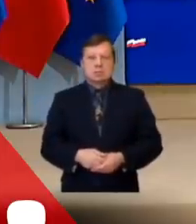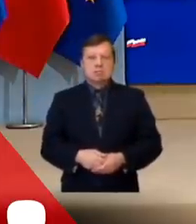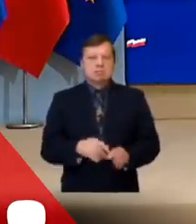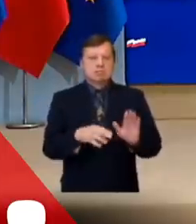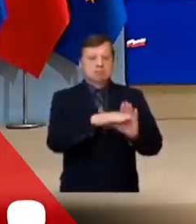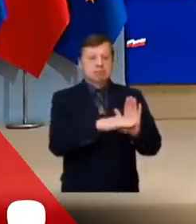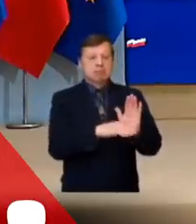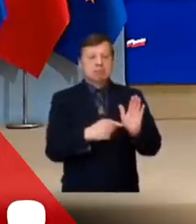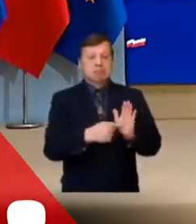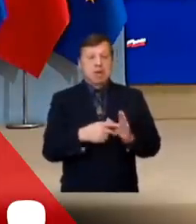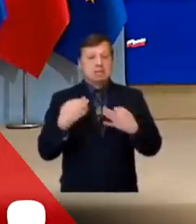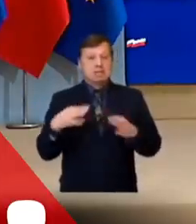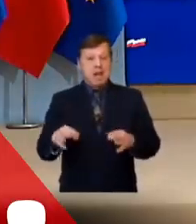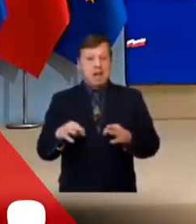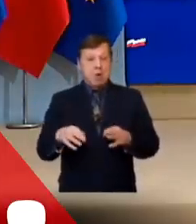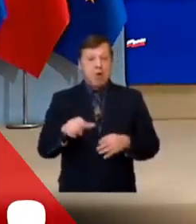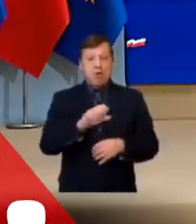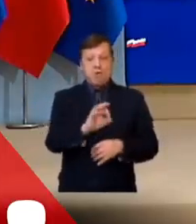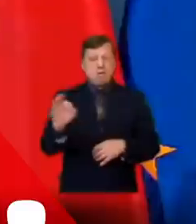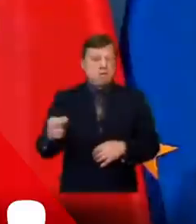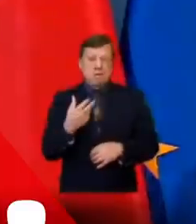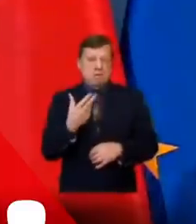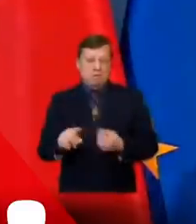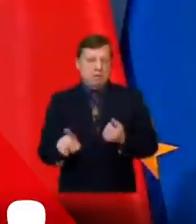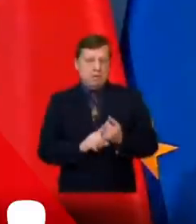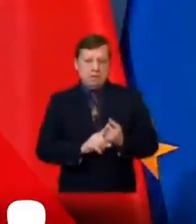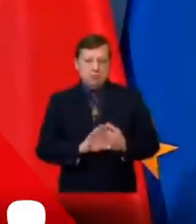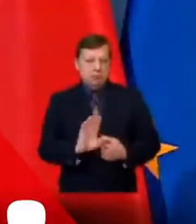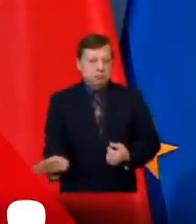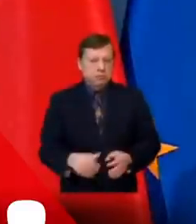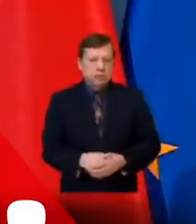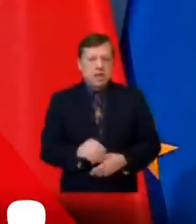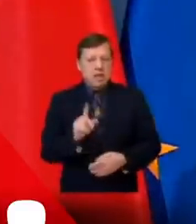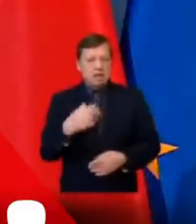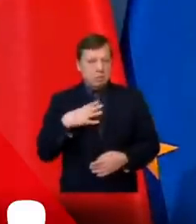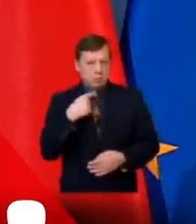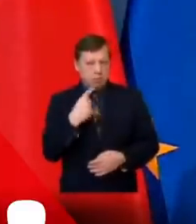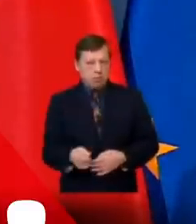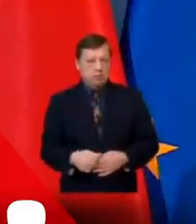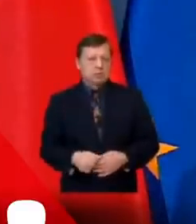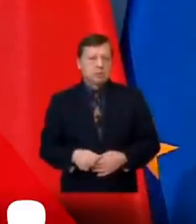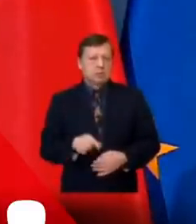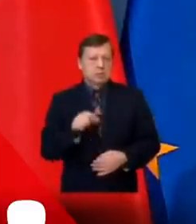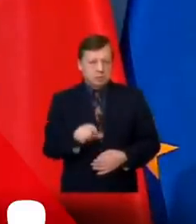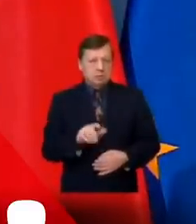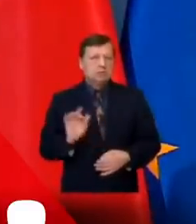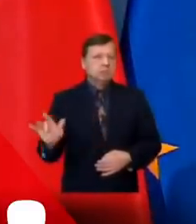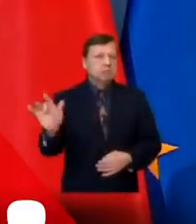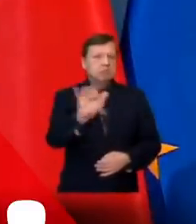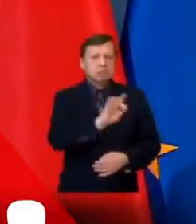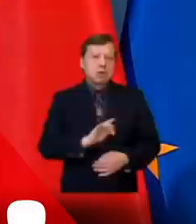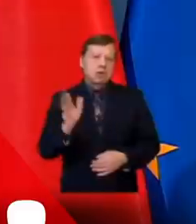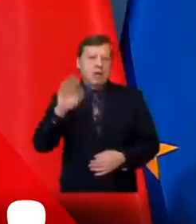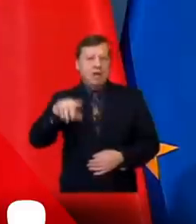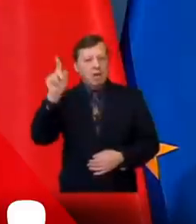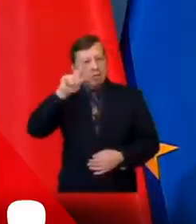nie dotyczy samochodów osobowych ale również tak jak powiedzieliśmy na przemieszczanie powinno być jakimś konkretnym celu